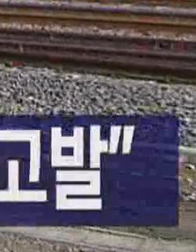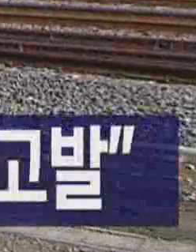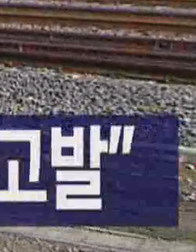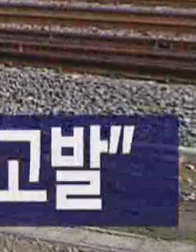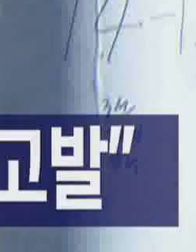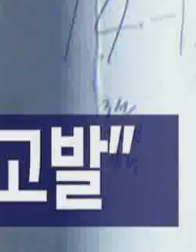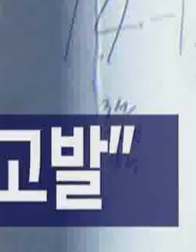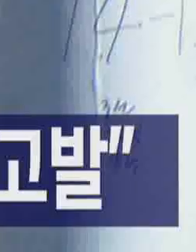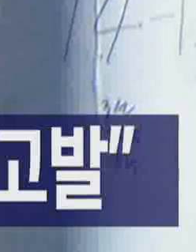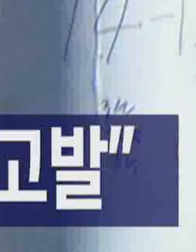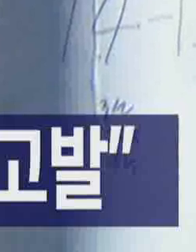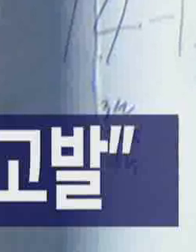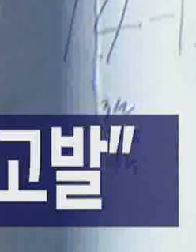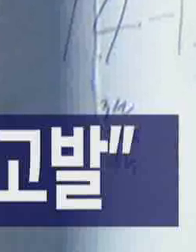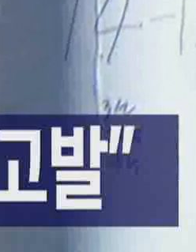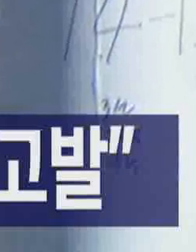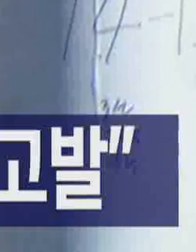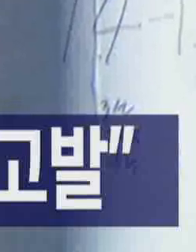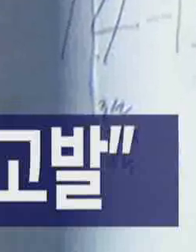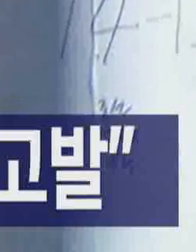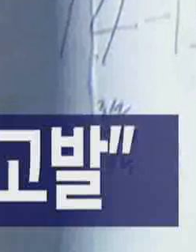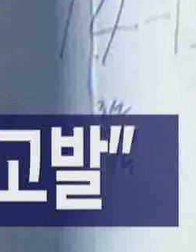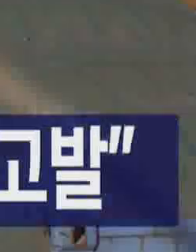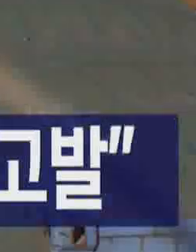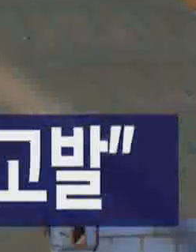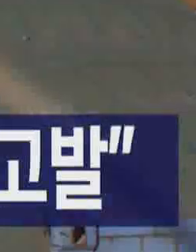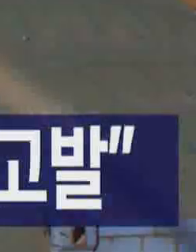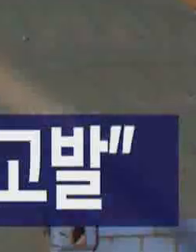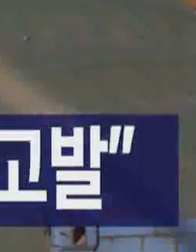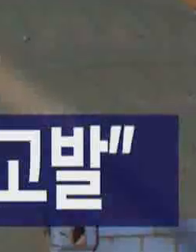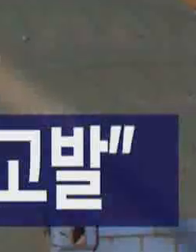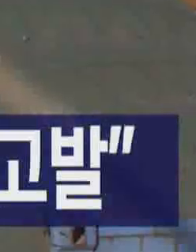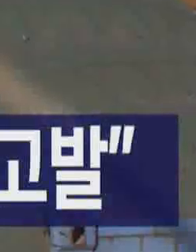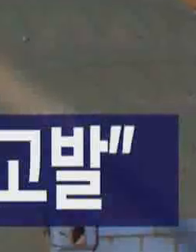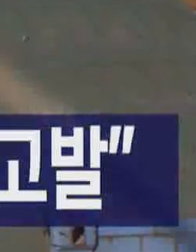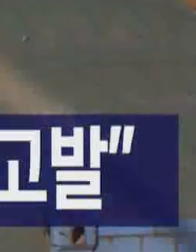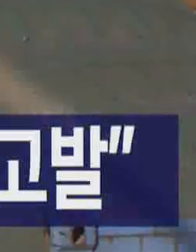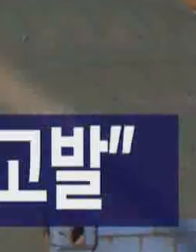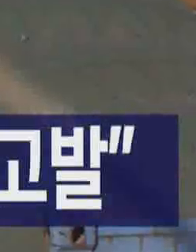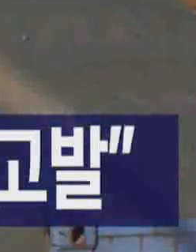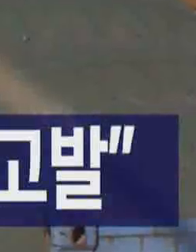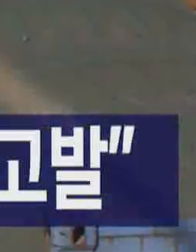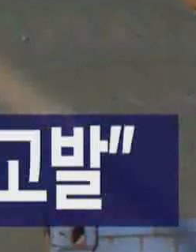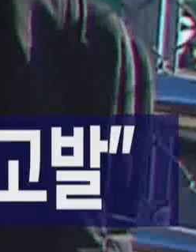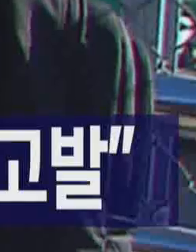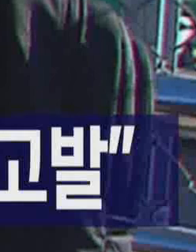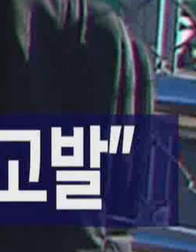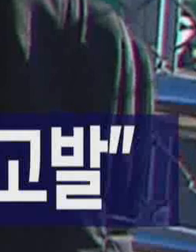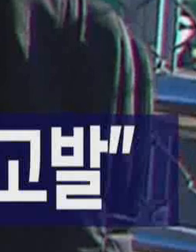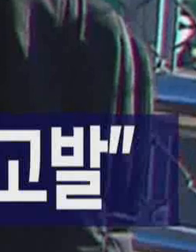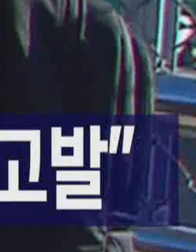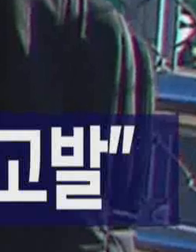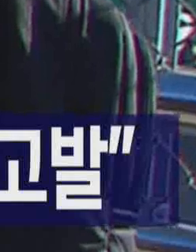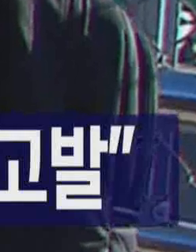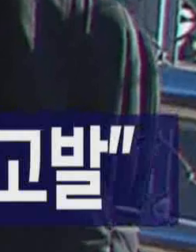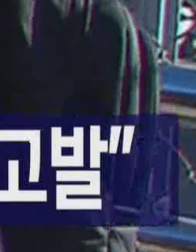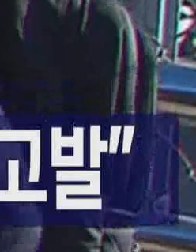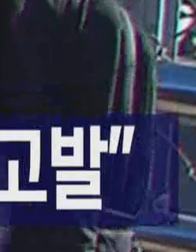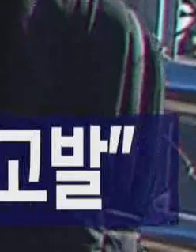측의 불법적인 인력 축소 투입 관행에 대해 검찰이 본격 재수사에 나설지 주목됩니다. 철도